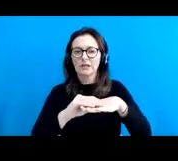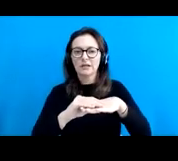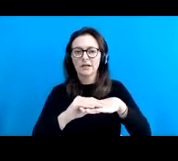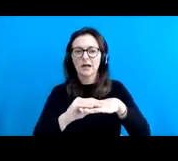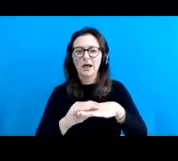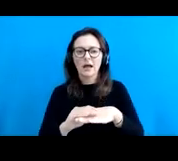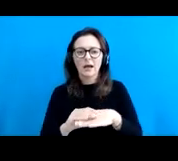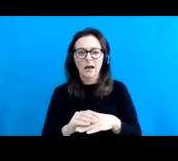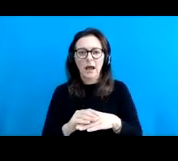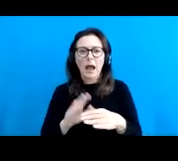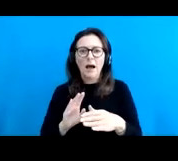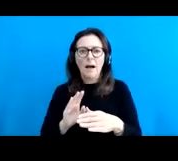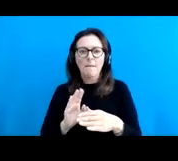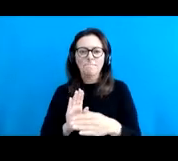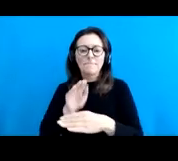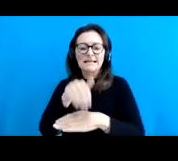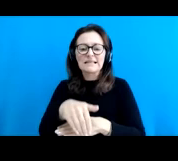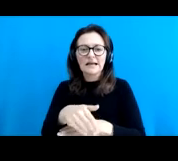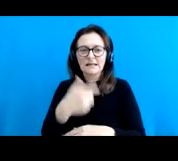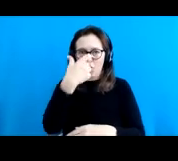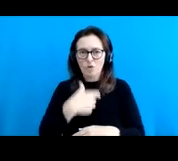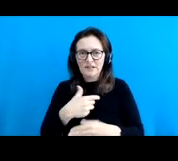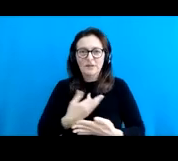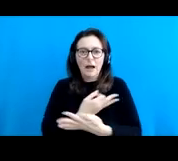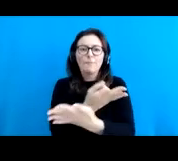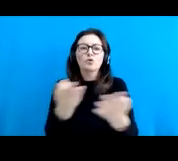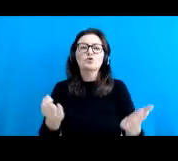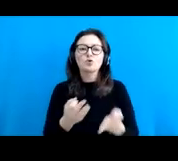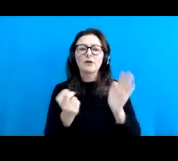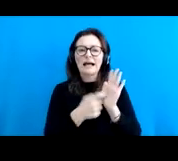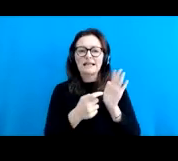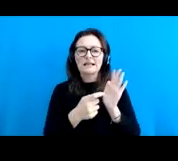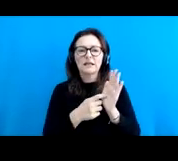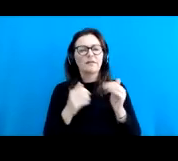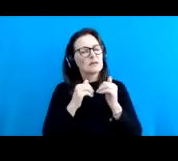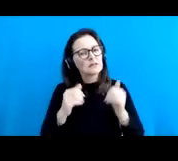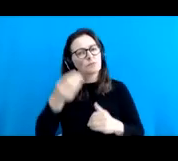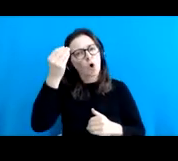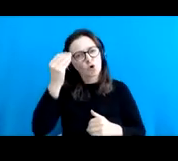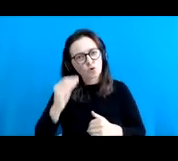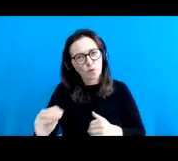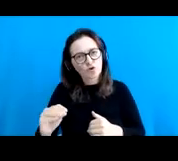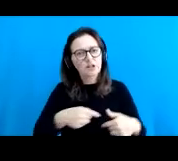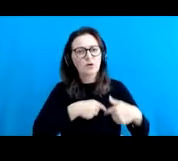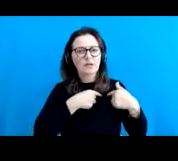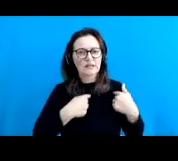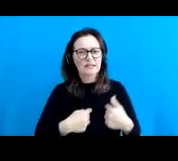preseganje osebnega prostora pa od sogovornikov zahteva izjemno spoštljiv, iskren in predan odnos.